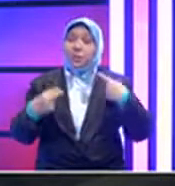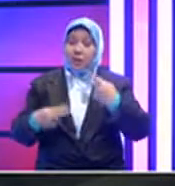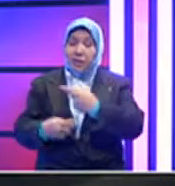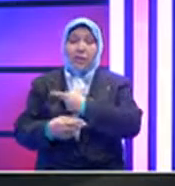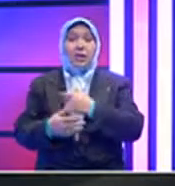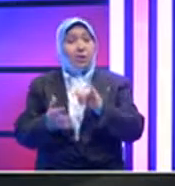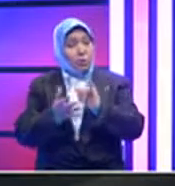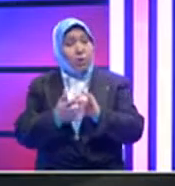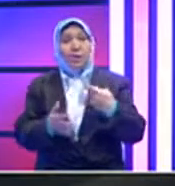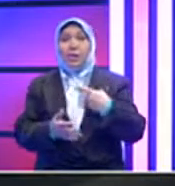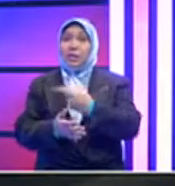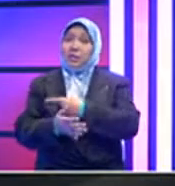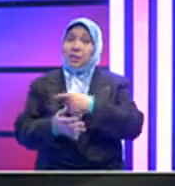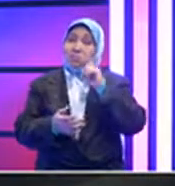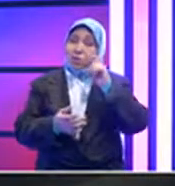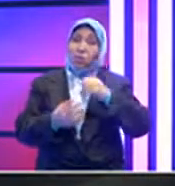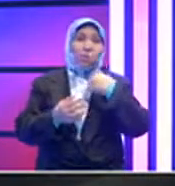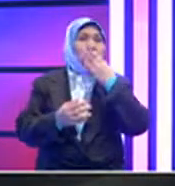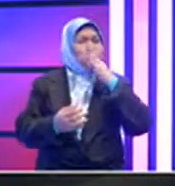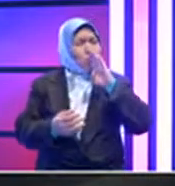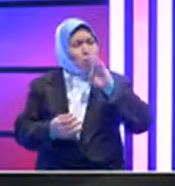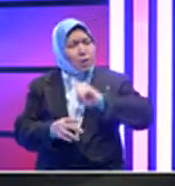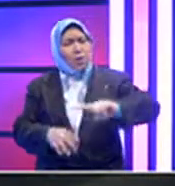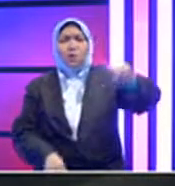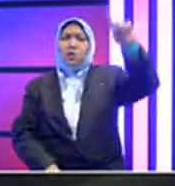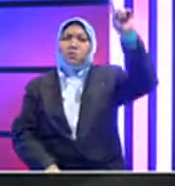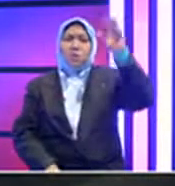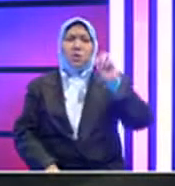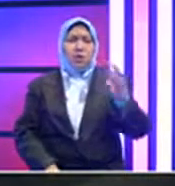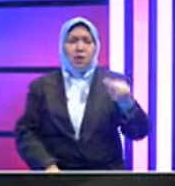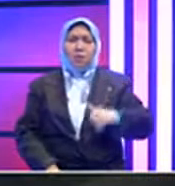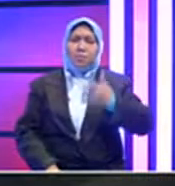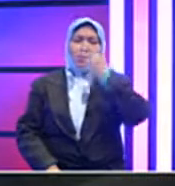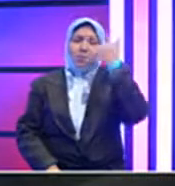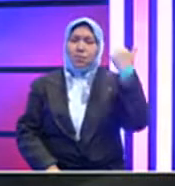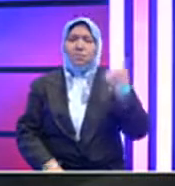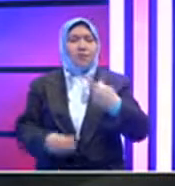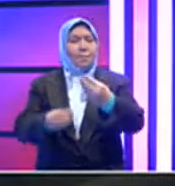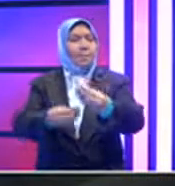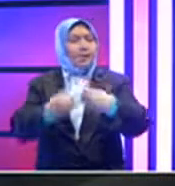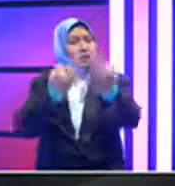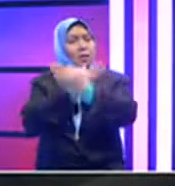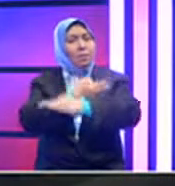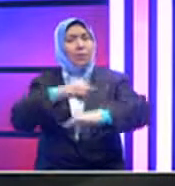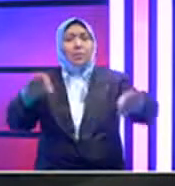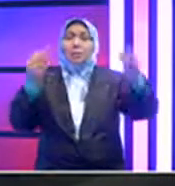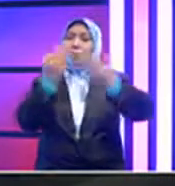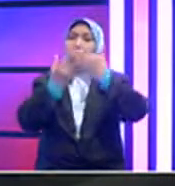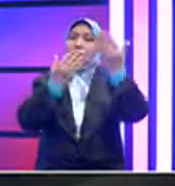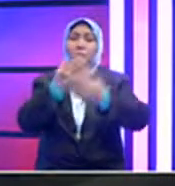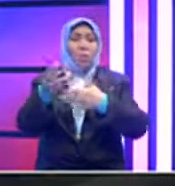kita betul-betul syukur banyak-banyak pada Allah ta'ala atas kesempatan yang telah diberi kelapangan kemudahan